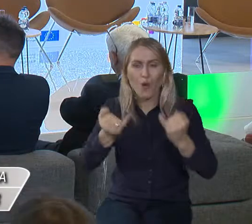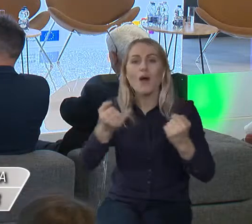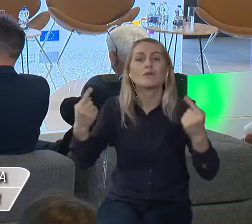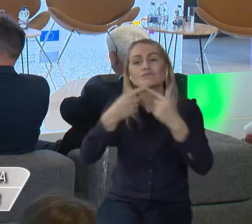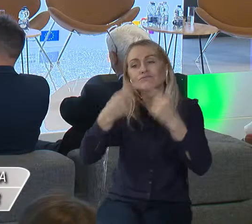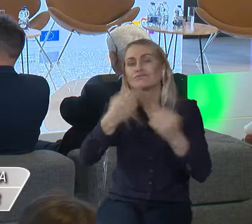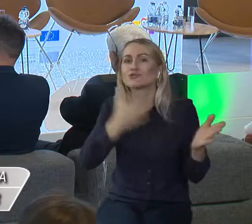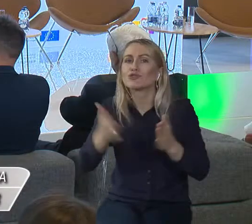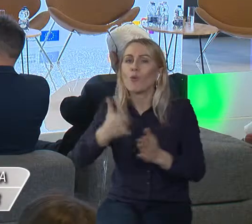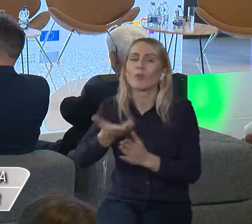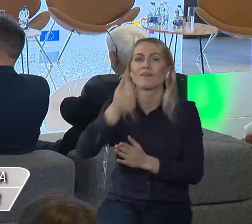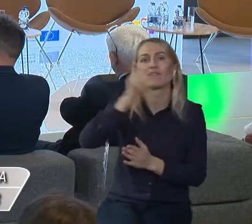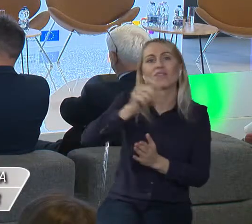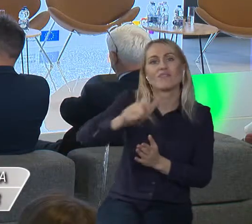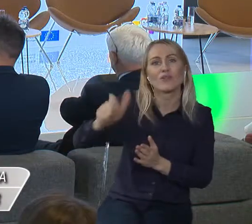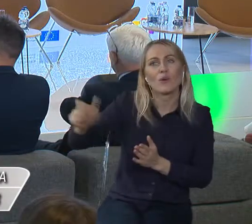pod